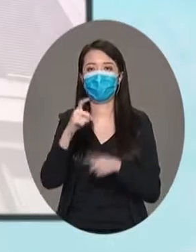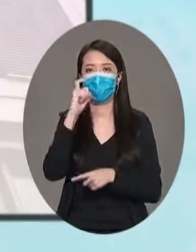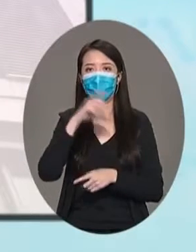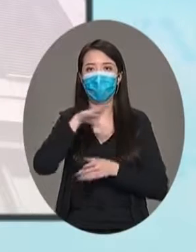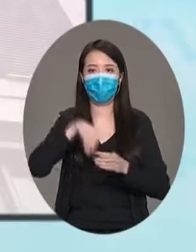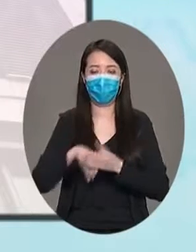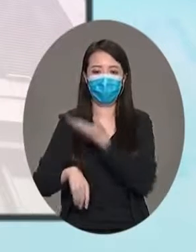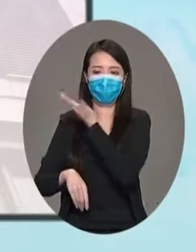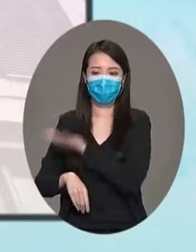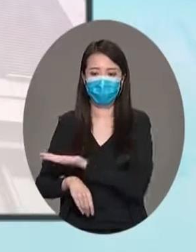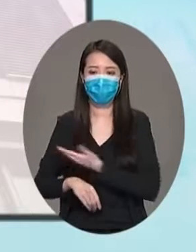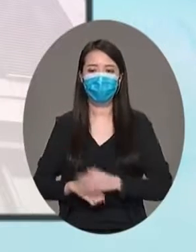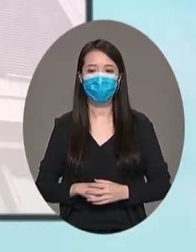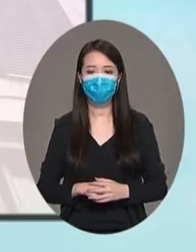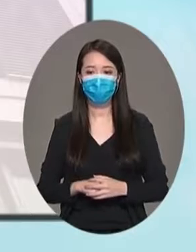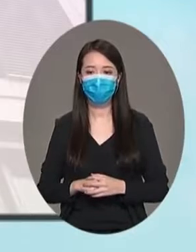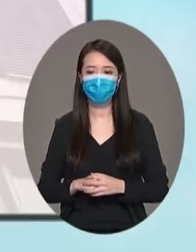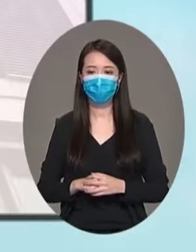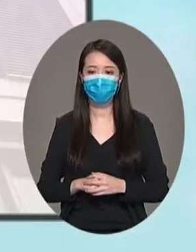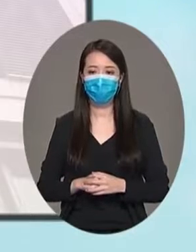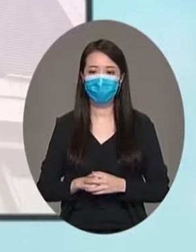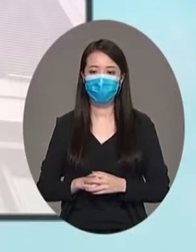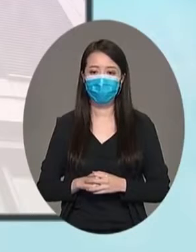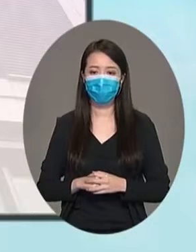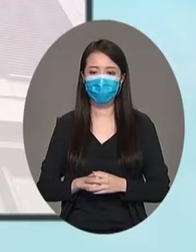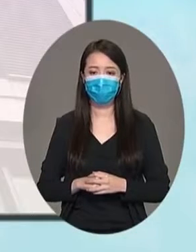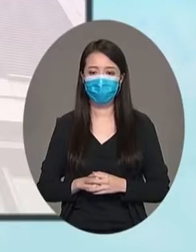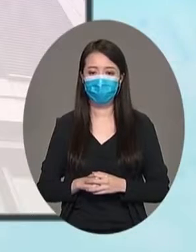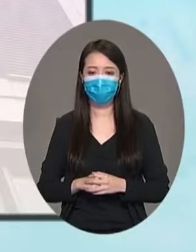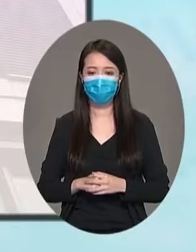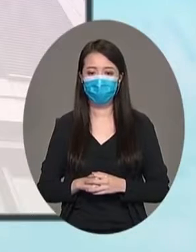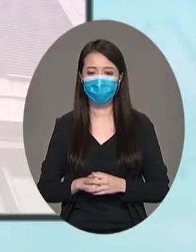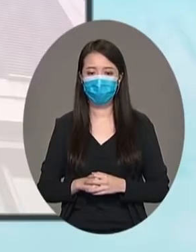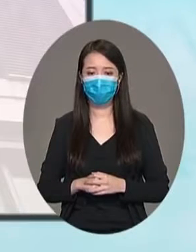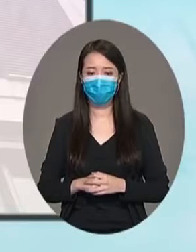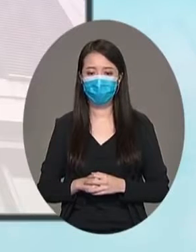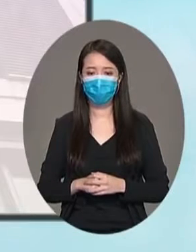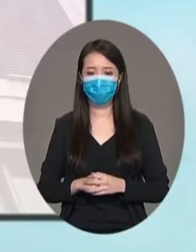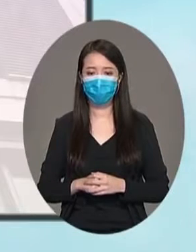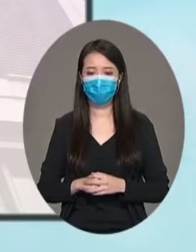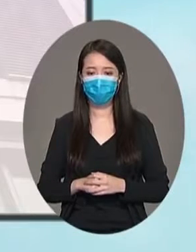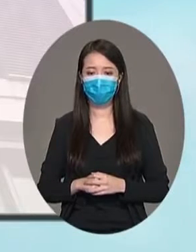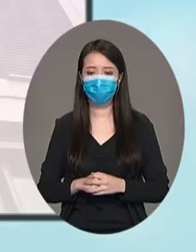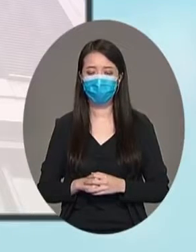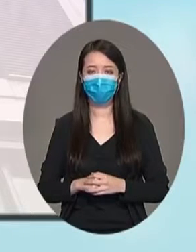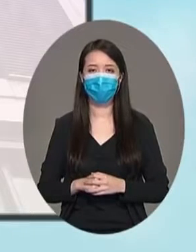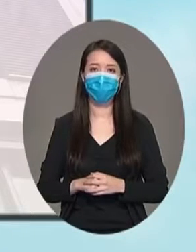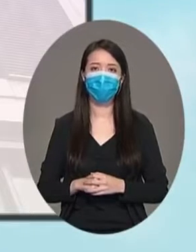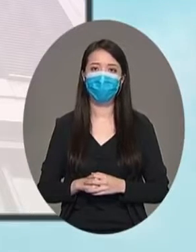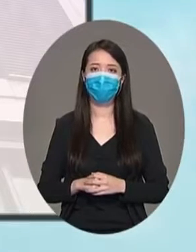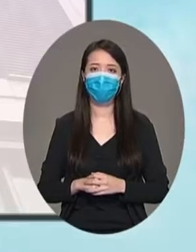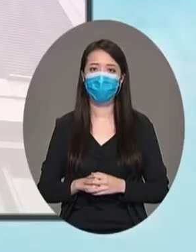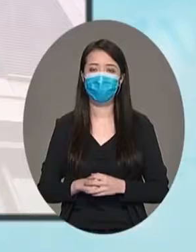包括李志宏、石威廉、黎子欣、卢德明、黄浩峰、吴锦雄、吴定林、黄学礼同郑泽